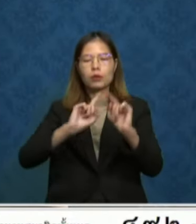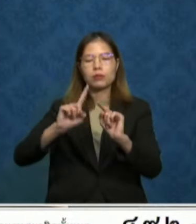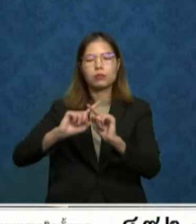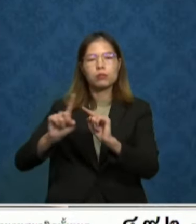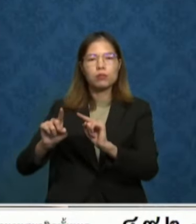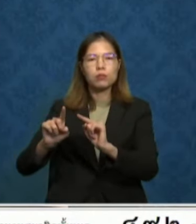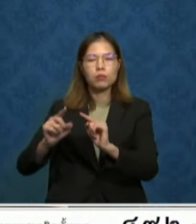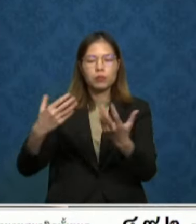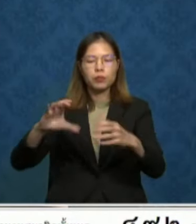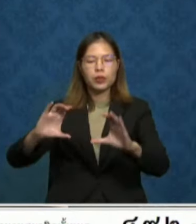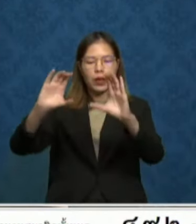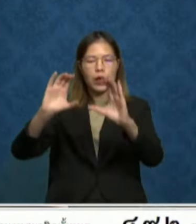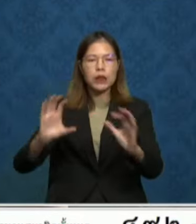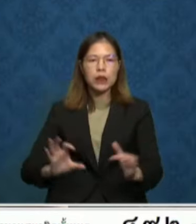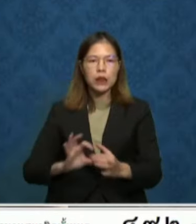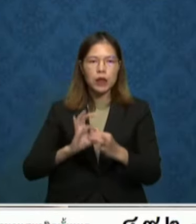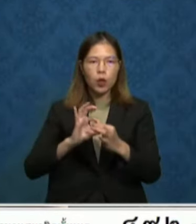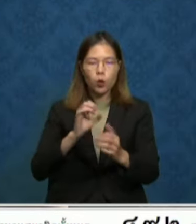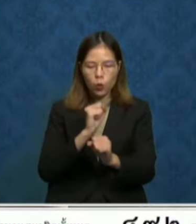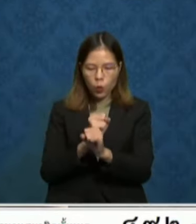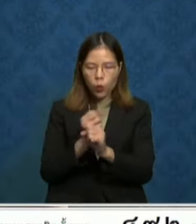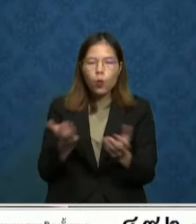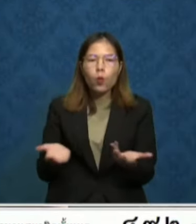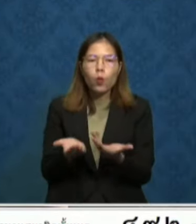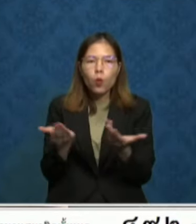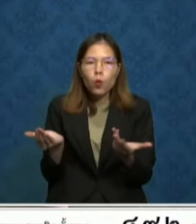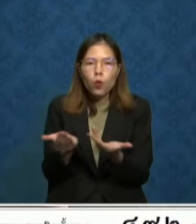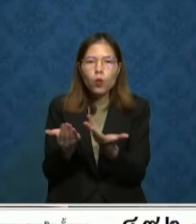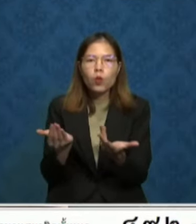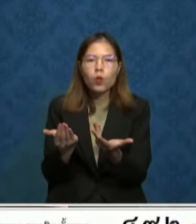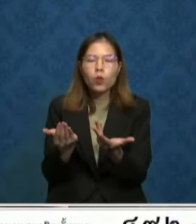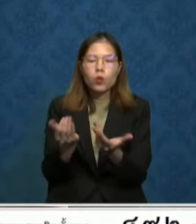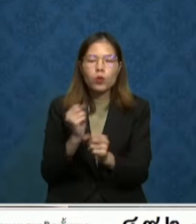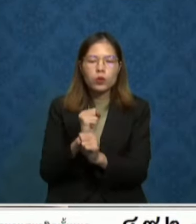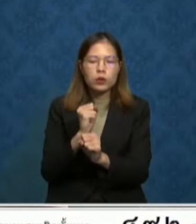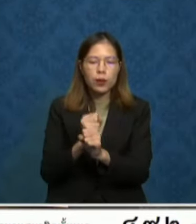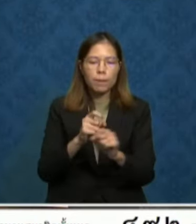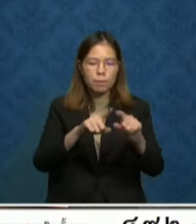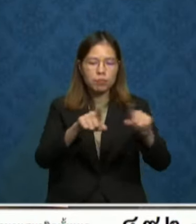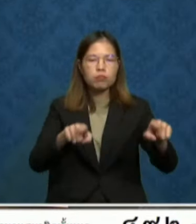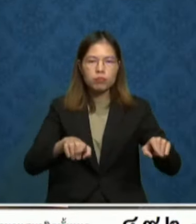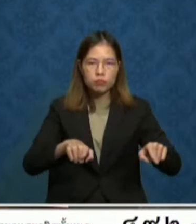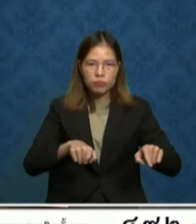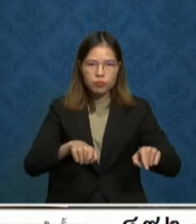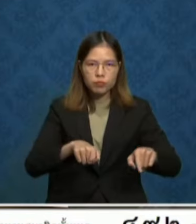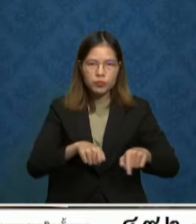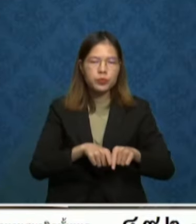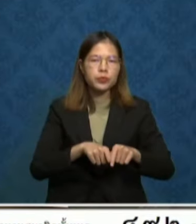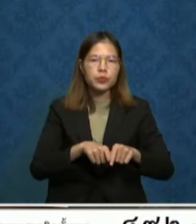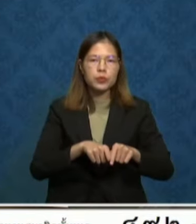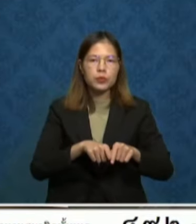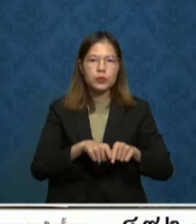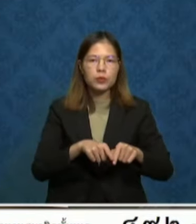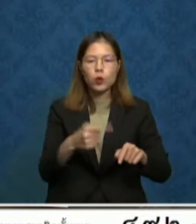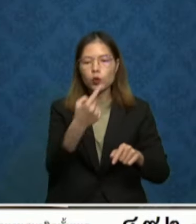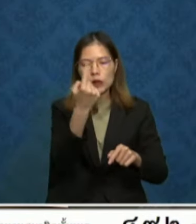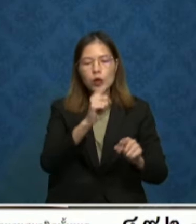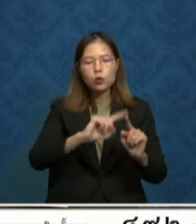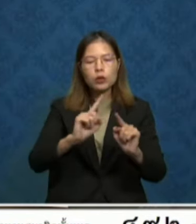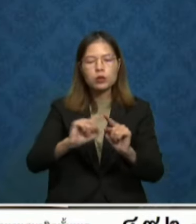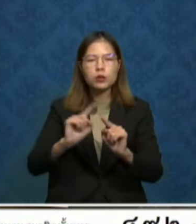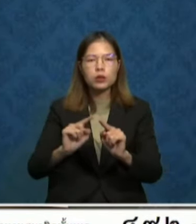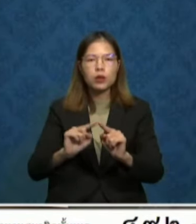ถึงหน่วยงานราชการamiliarทเกี่ยวข้องให้ช่วยผลัดันสนับสนุนส่เสรมส่นสาธรณที่สวางมองคนลงแ่งนี้ให้เกิดขึ้น